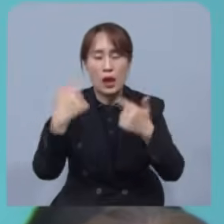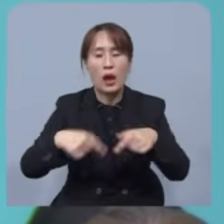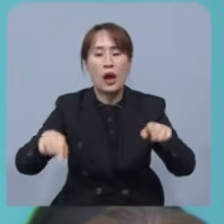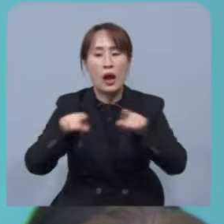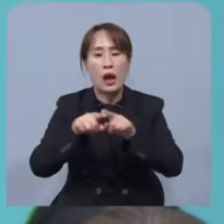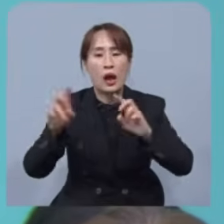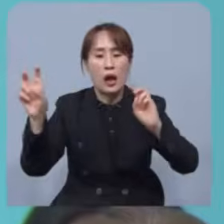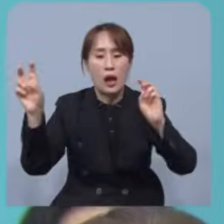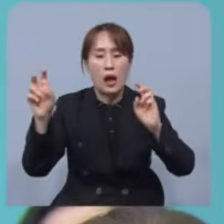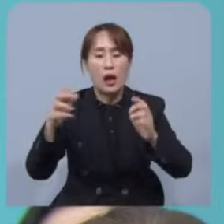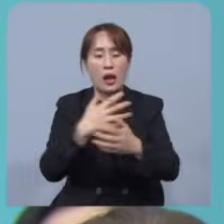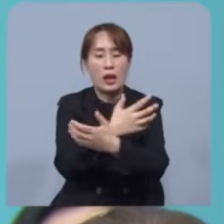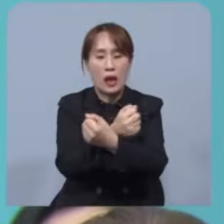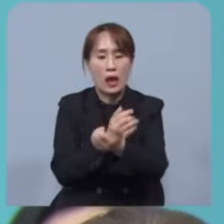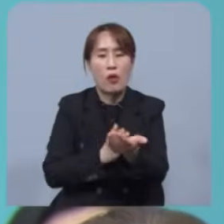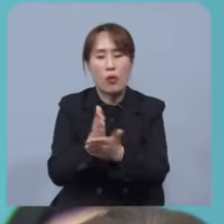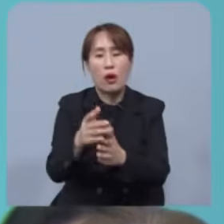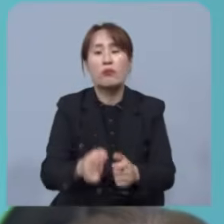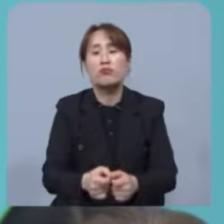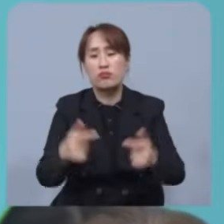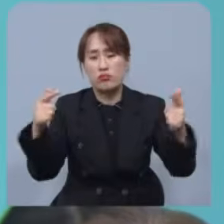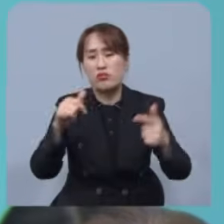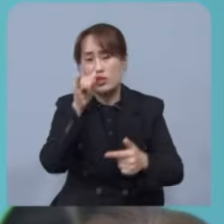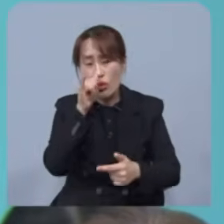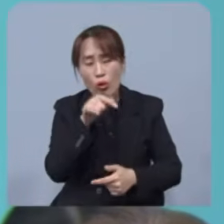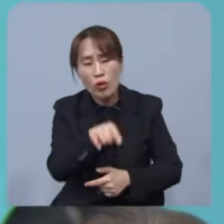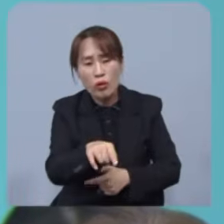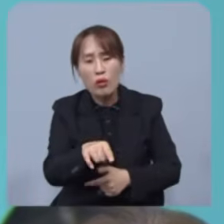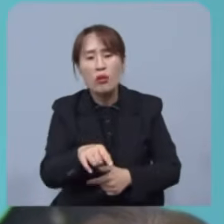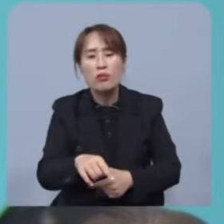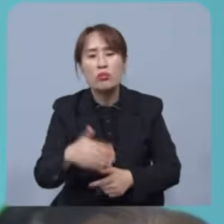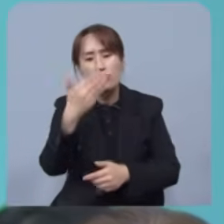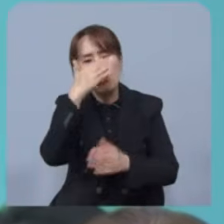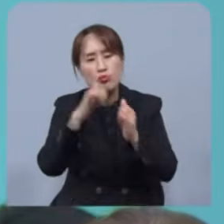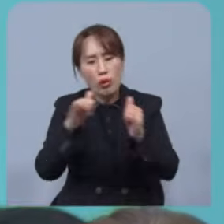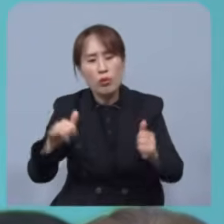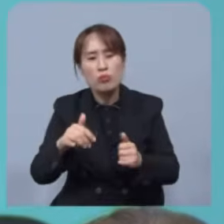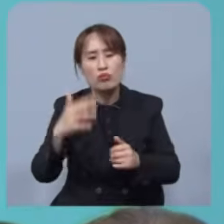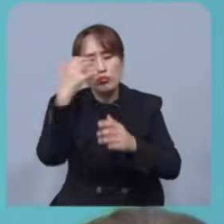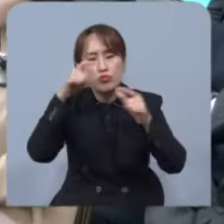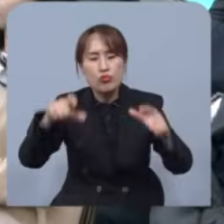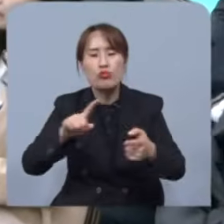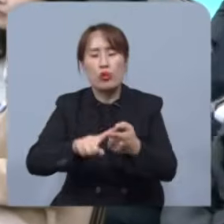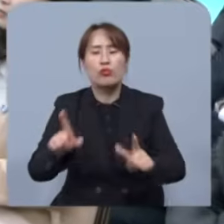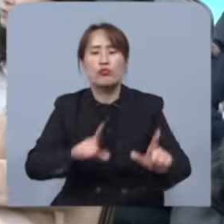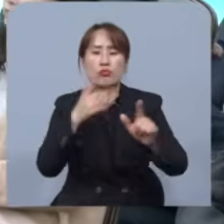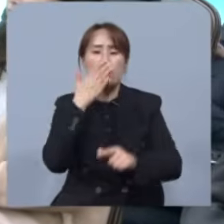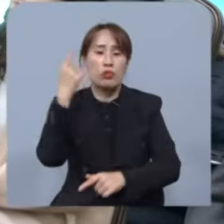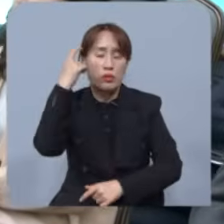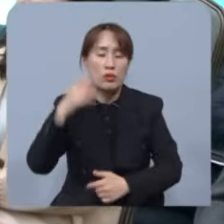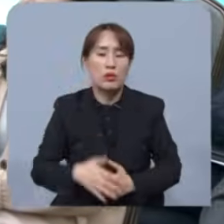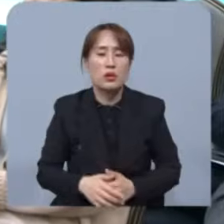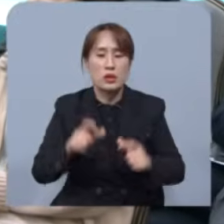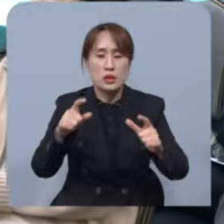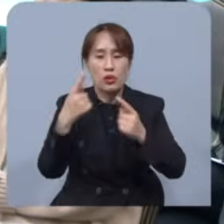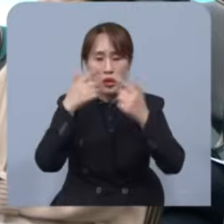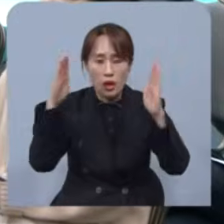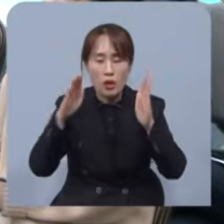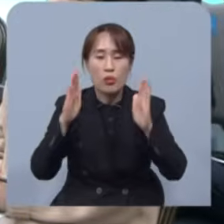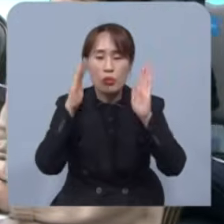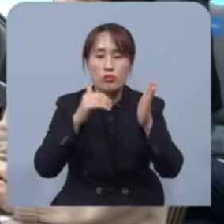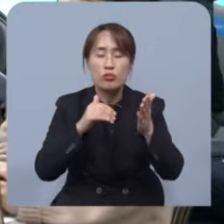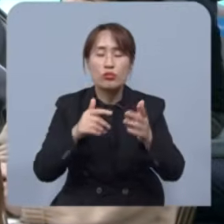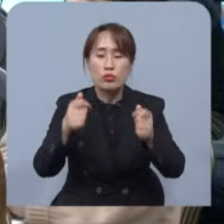함께하는 계약학과가 확대되면 하나의 대안이 될 수 있다고 생각합니다. 지방 대학에서 공부하고 졸업